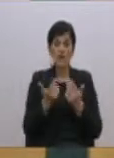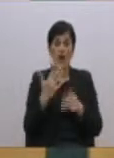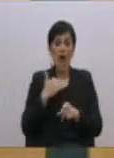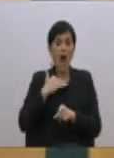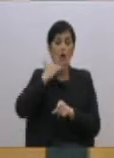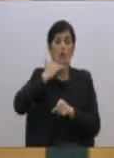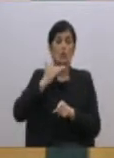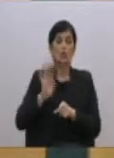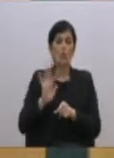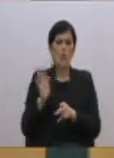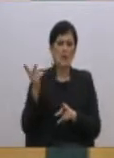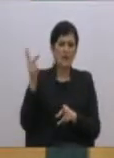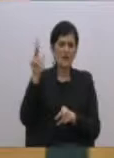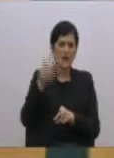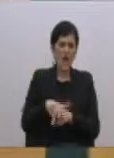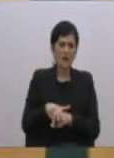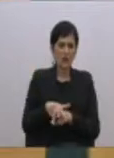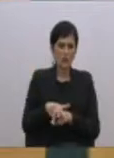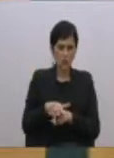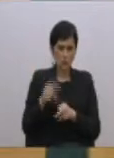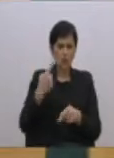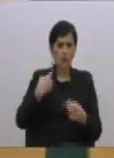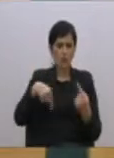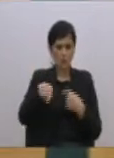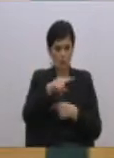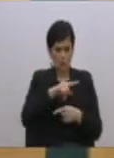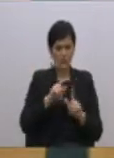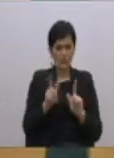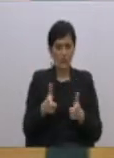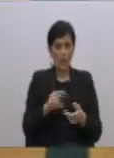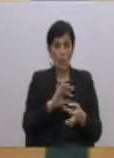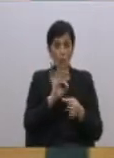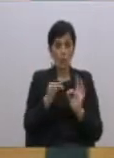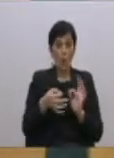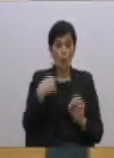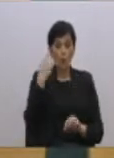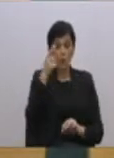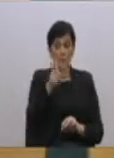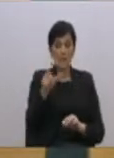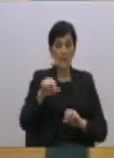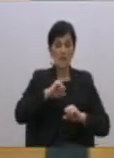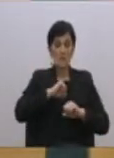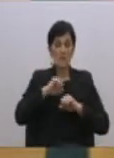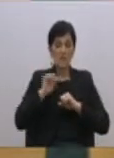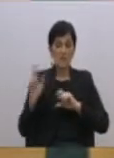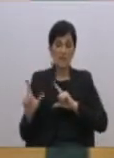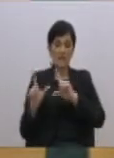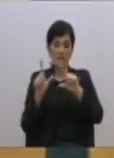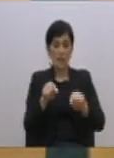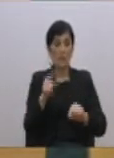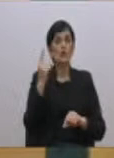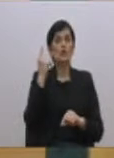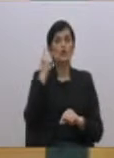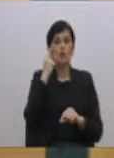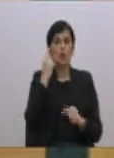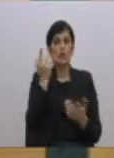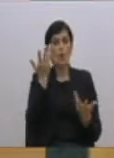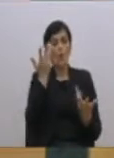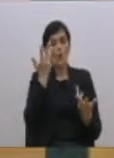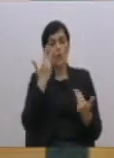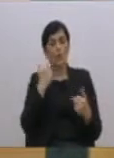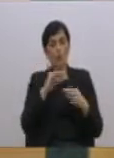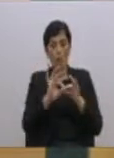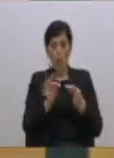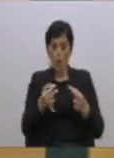ყოფნის გადატვირთულობა და ამაზე ყოველთან ხვდებით კონკრეტული პირები იქნენ მივლინებული. მე მესმის რომ შესაძლებელია კომფორტული ზონა იყოს